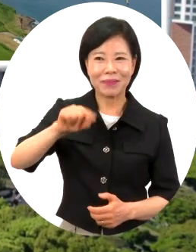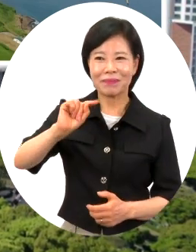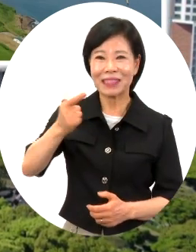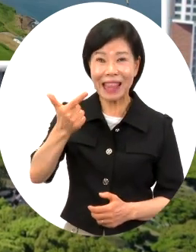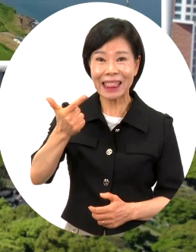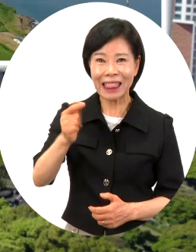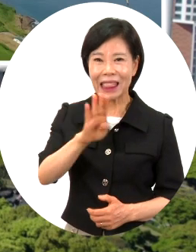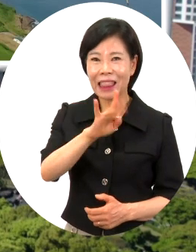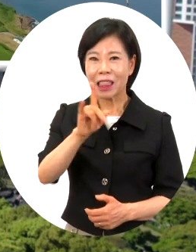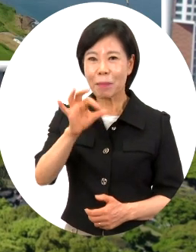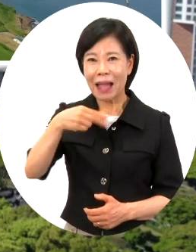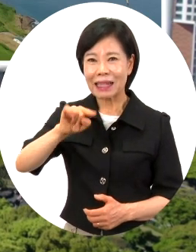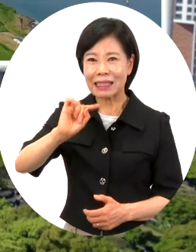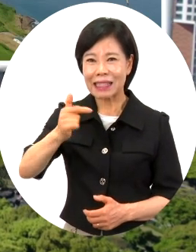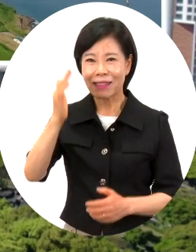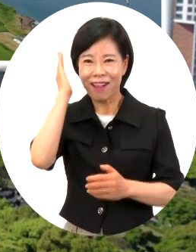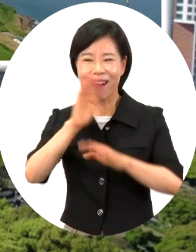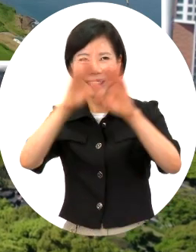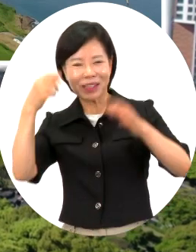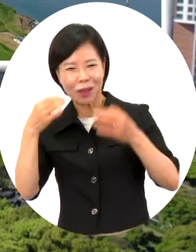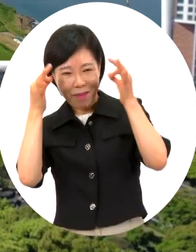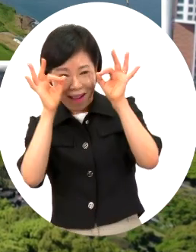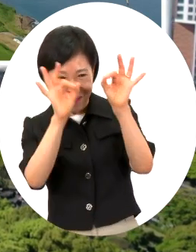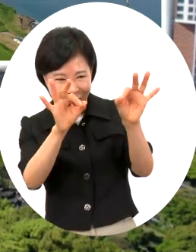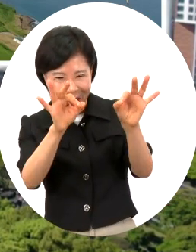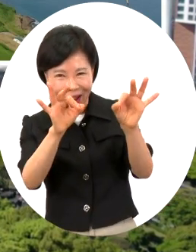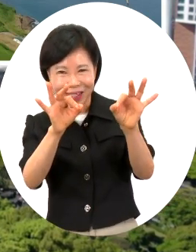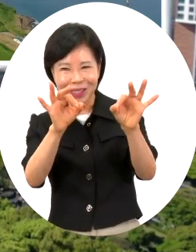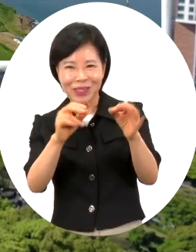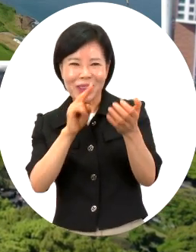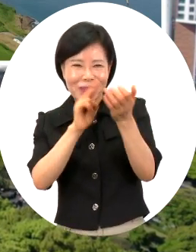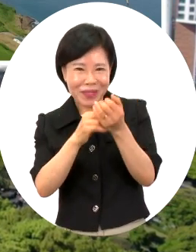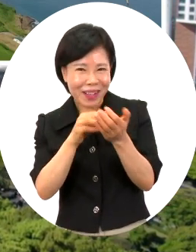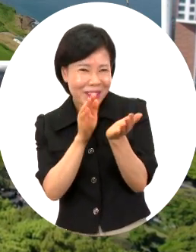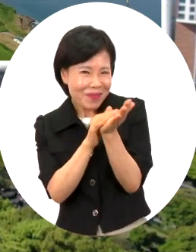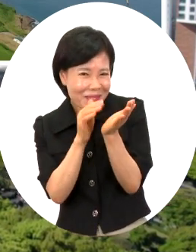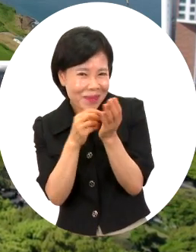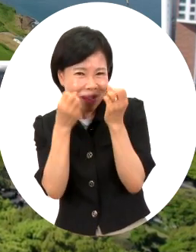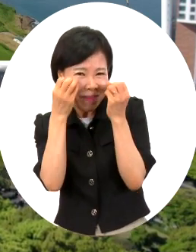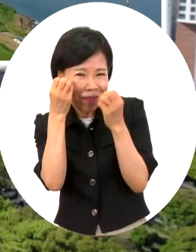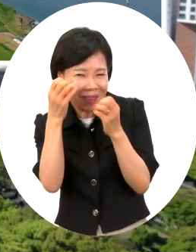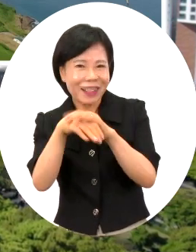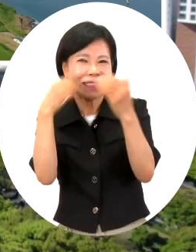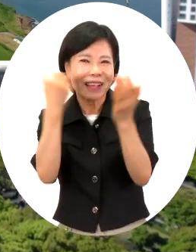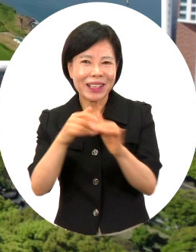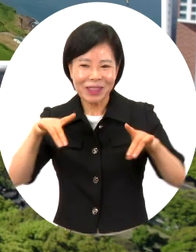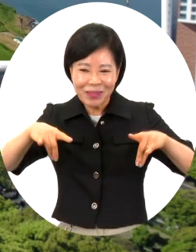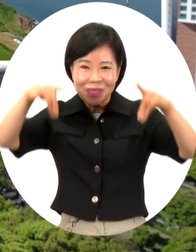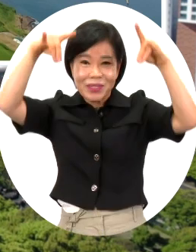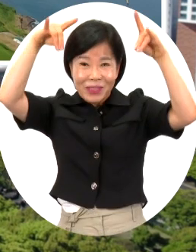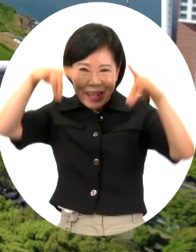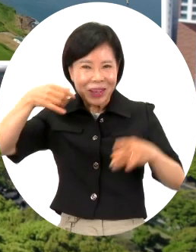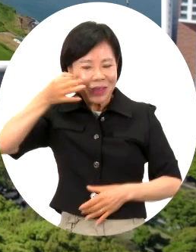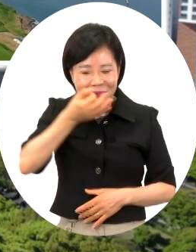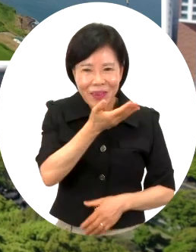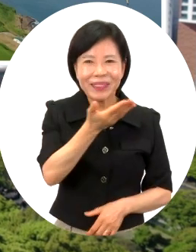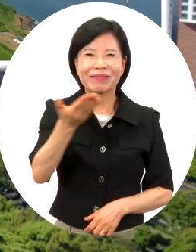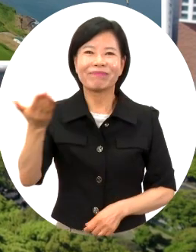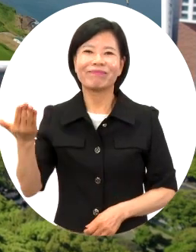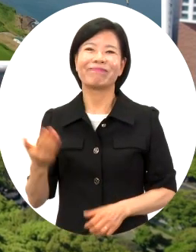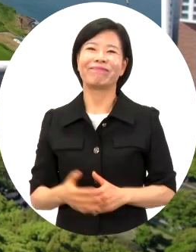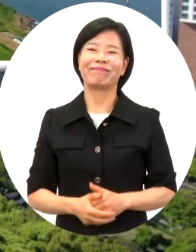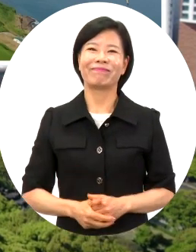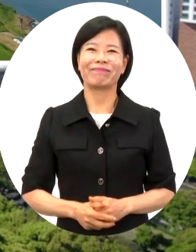풍경을 하늘에서 본 모습부터 평상시에는 볼 수 없었던 숨겨진 모습을 오건섭 주무관이 드론 영상으로 담았습니다.